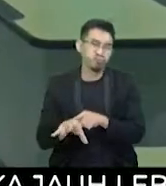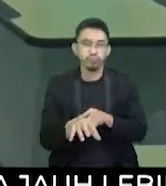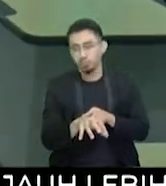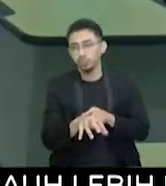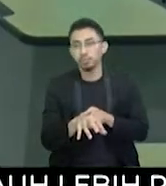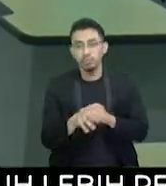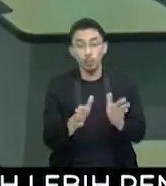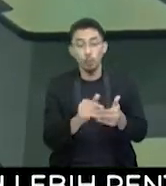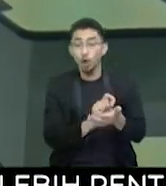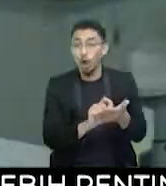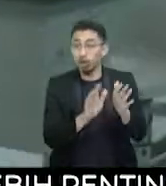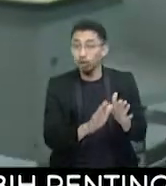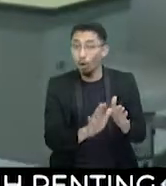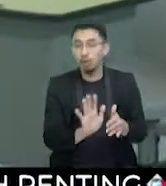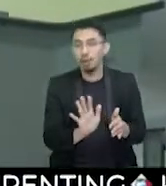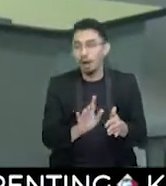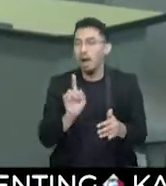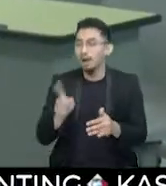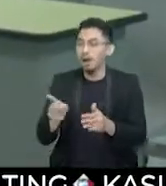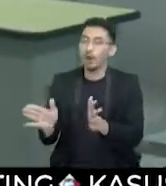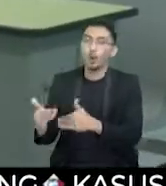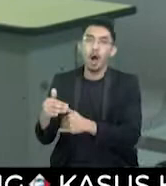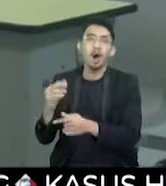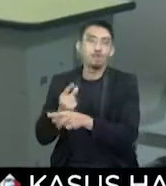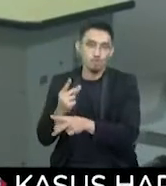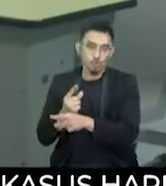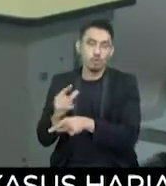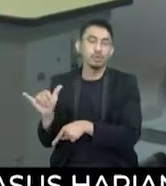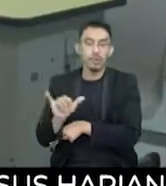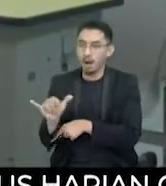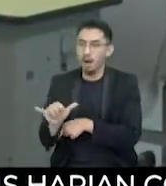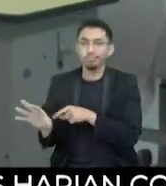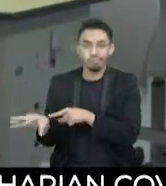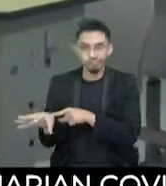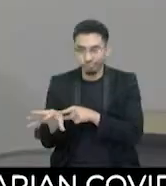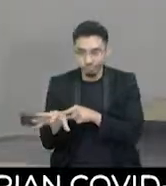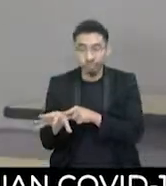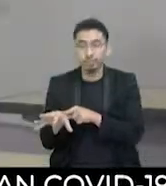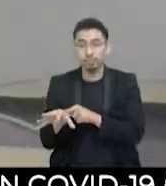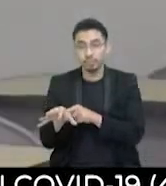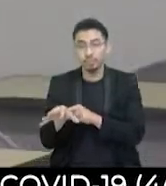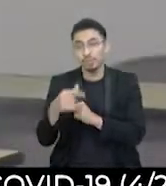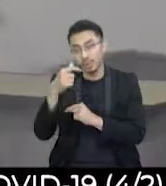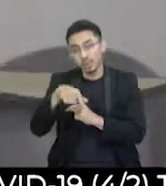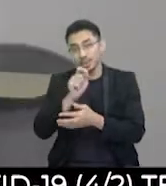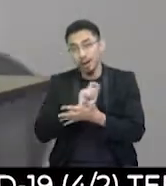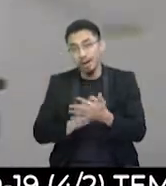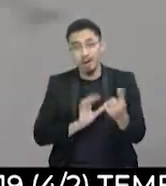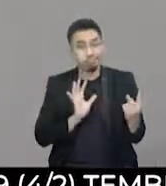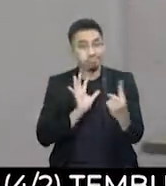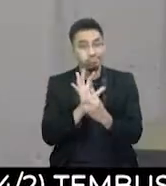juga didisinfeksi. Sementara pembelajaran tatap muka di sekolah ini telah dihentikan. Penghentian PTM pun telah diperpanjang